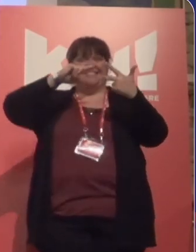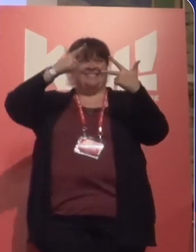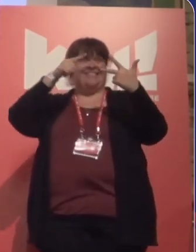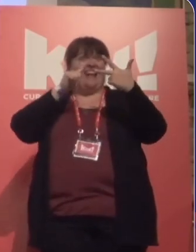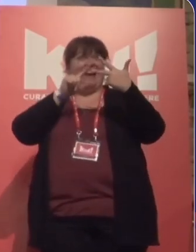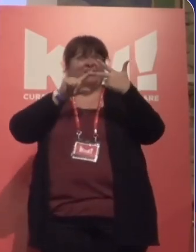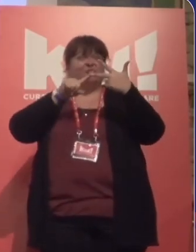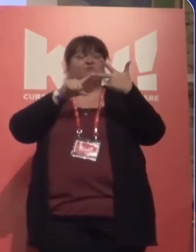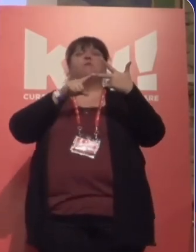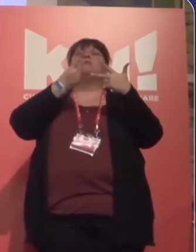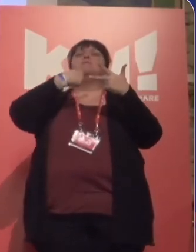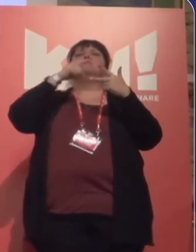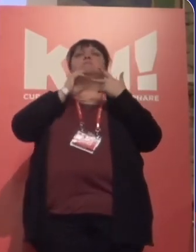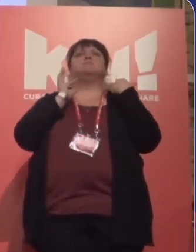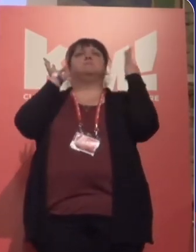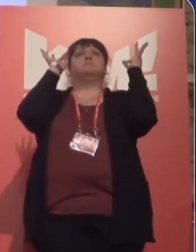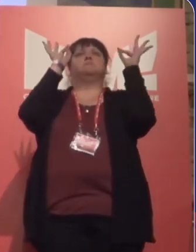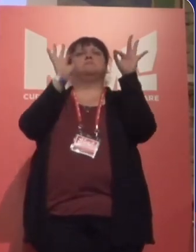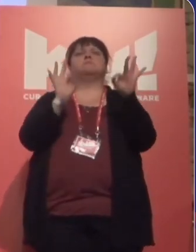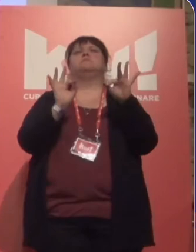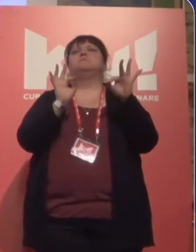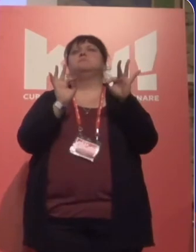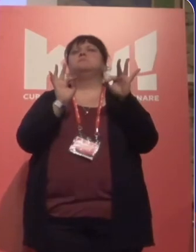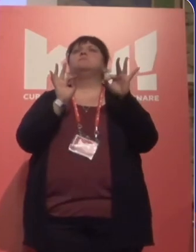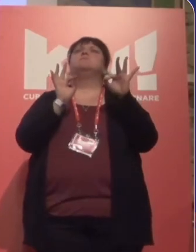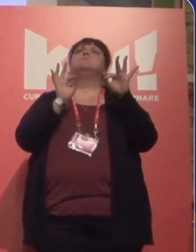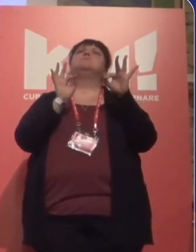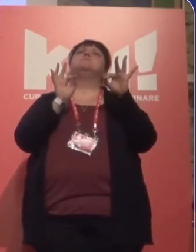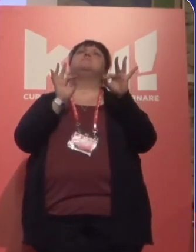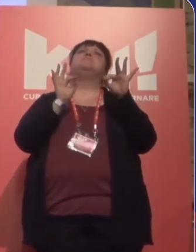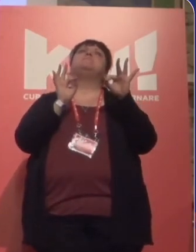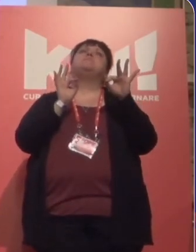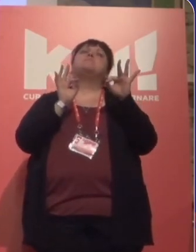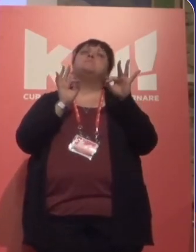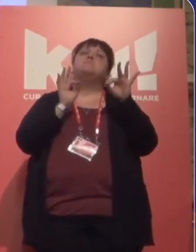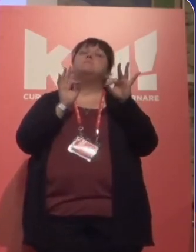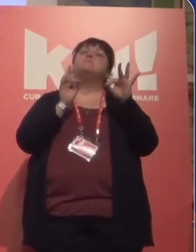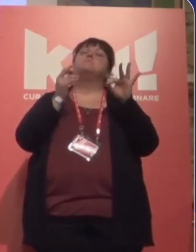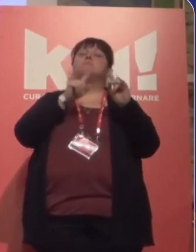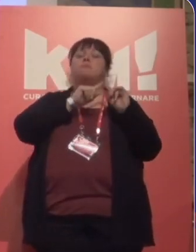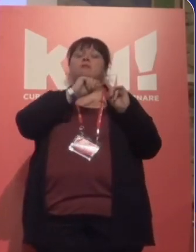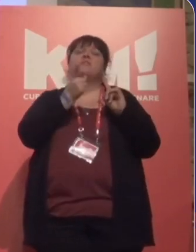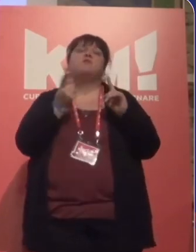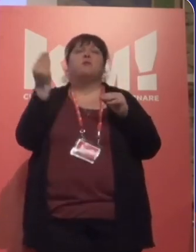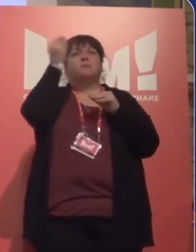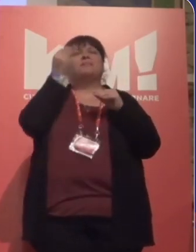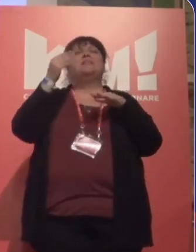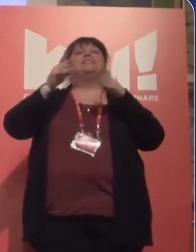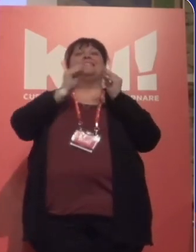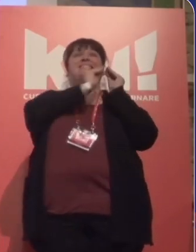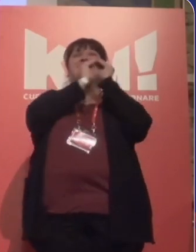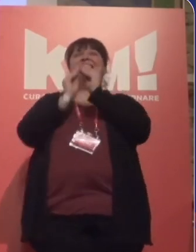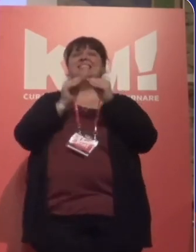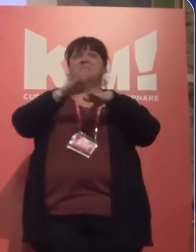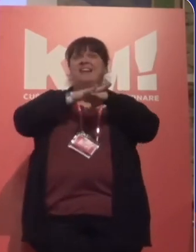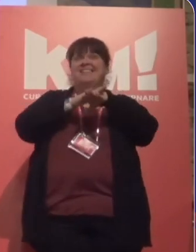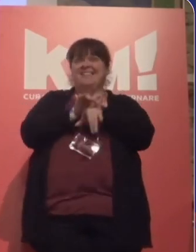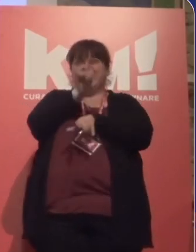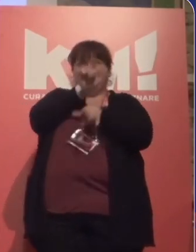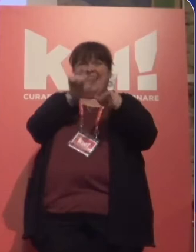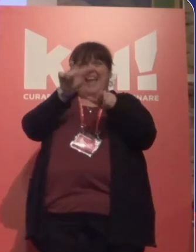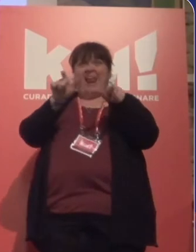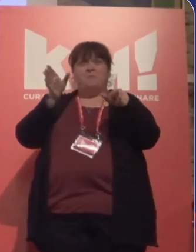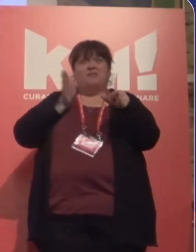sottovalutazione della centralità del sistema dei servizi alla persona pure nella nostra parte di mondo